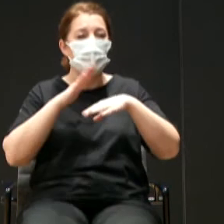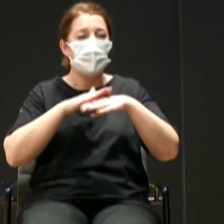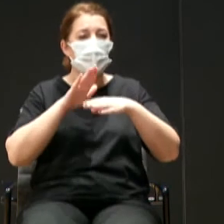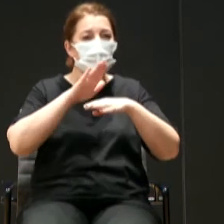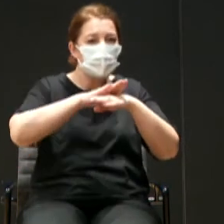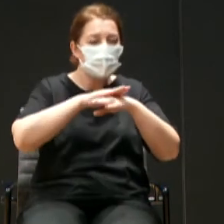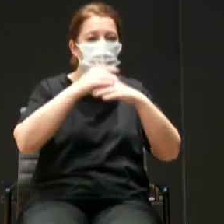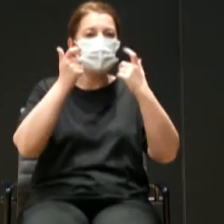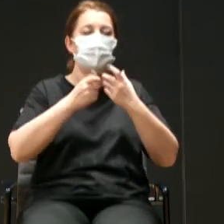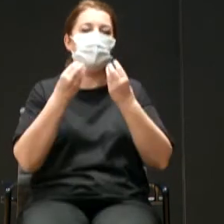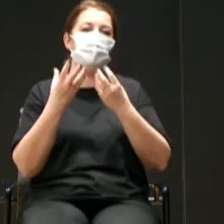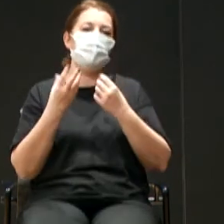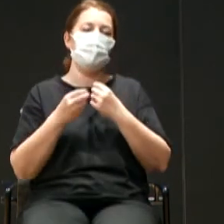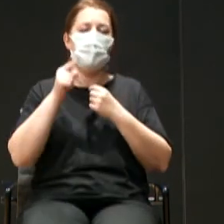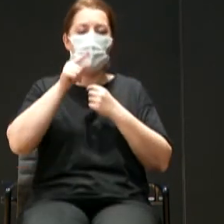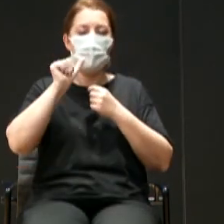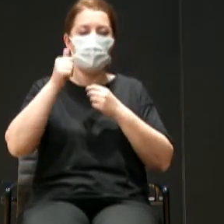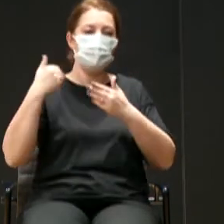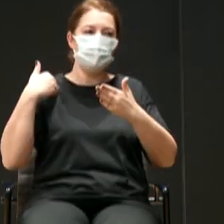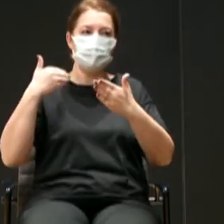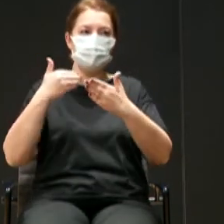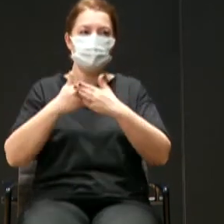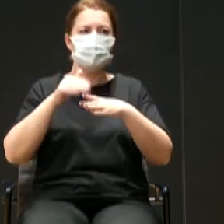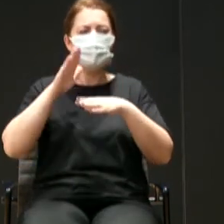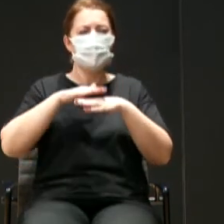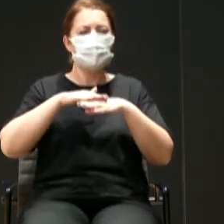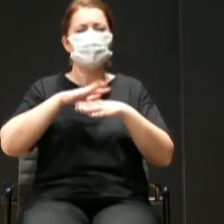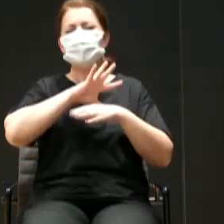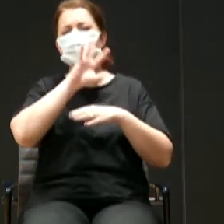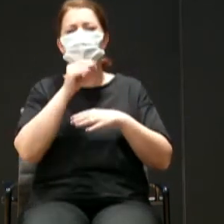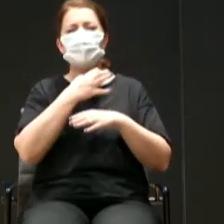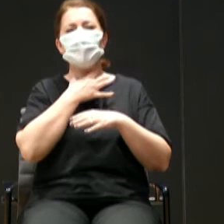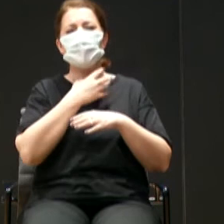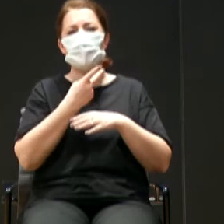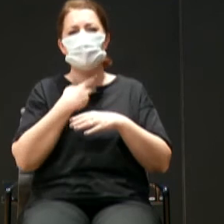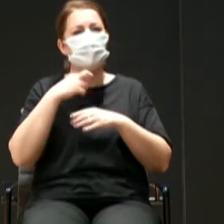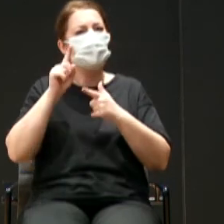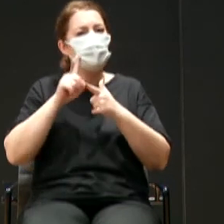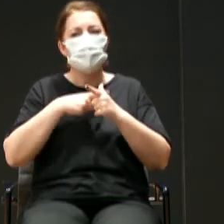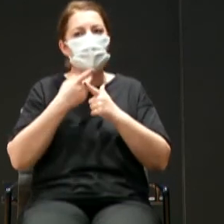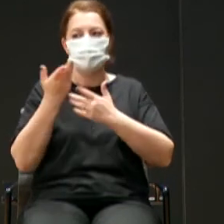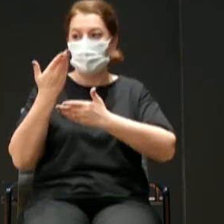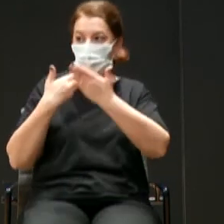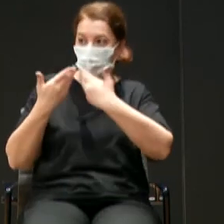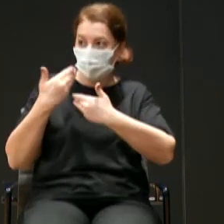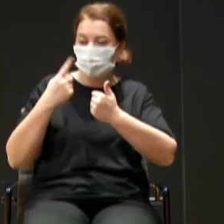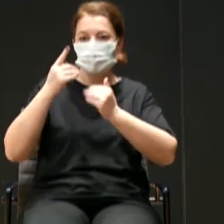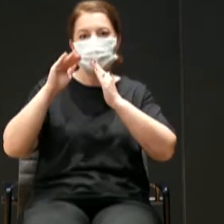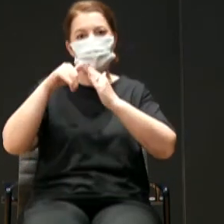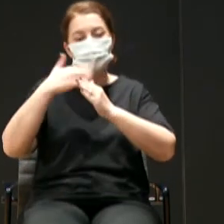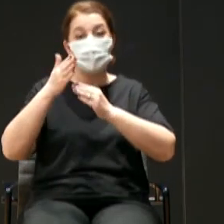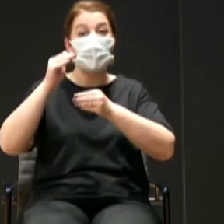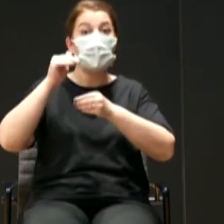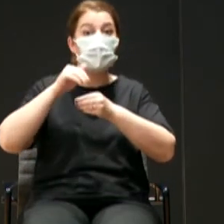iyi olur. O günden bugüne kadar yaptıklarınızı lütfen bana proje anlamında anlatın. Bir sonraki